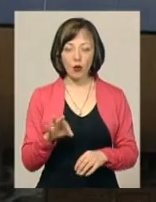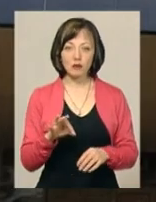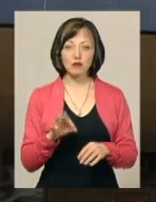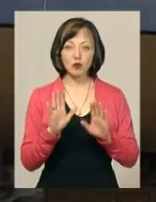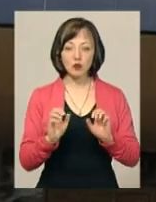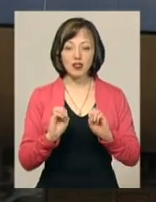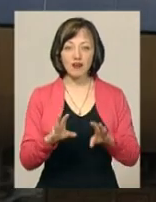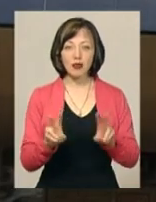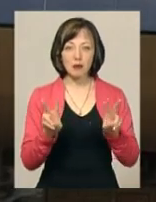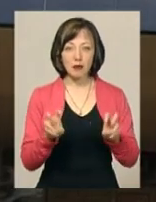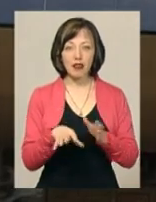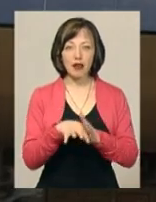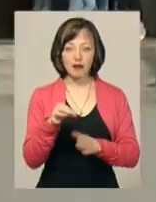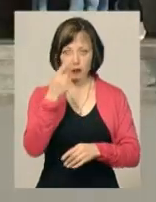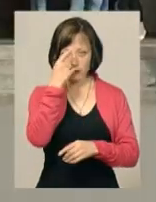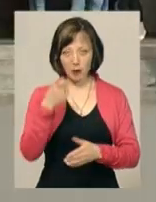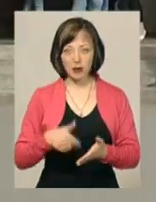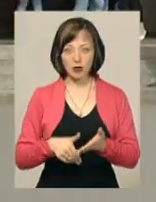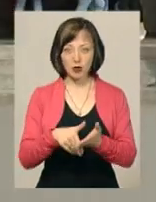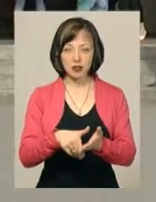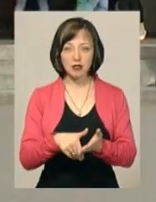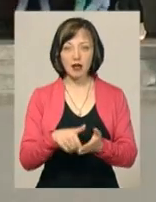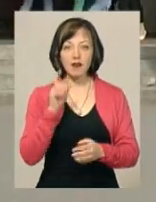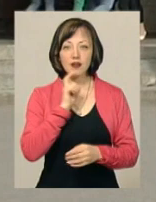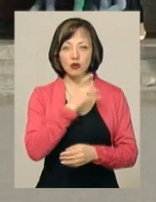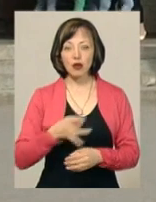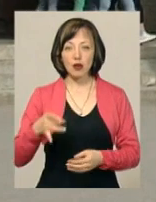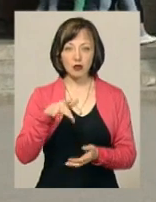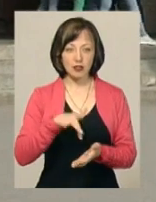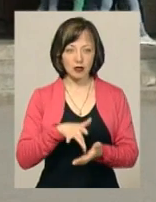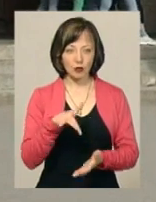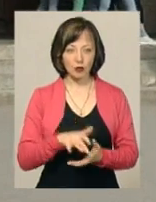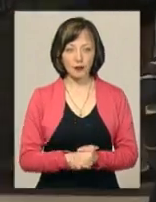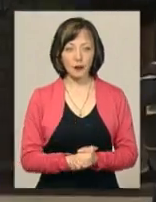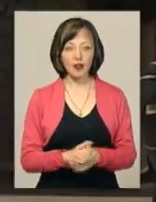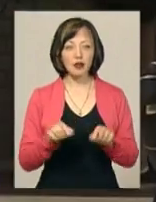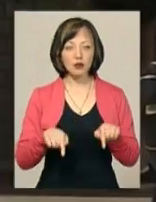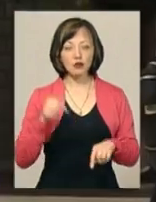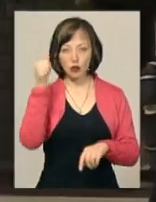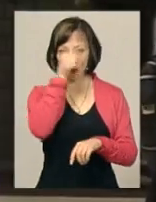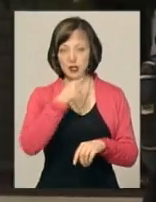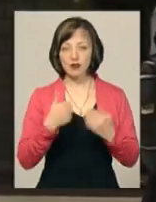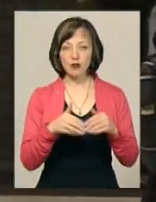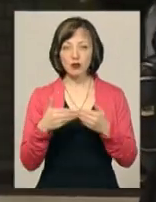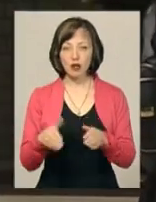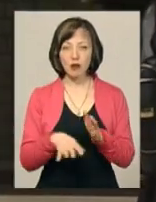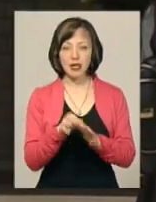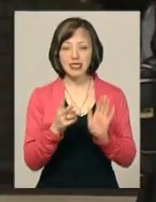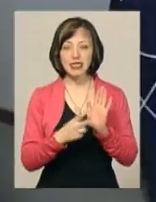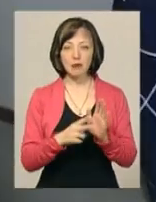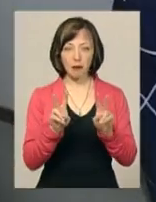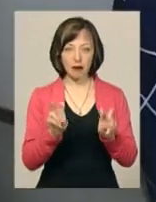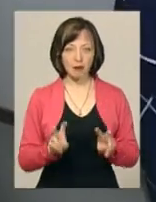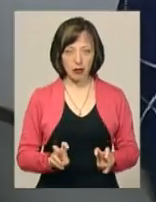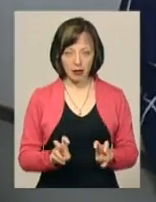повідомила методист Вінницького регіонального центру оцінювання якості освіти Ірина Ковальчук. Цьогоріч випускники обирали між 7